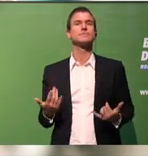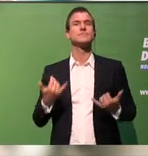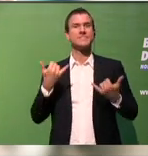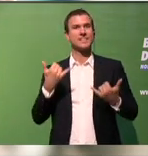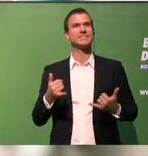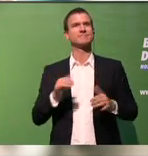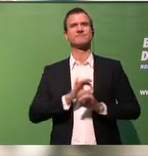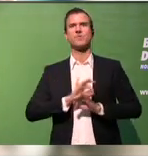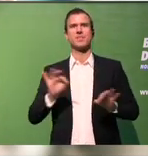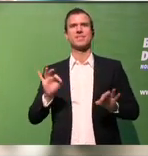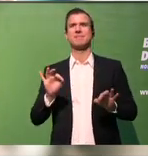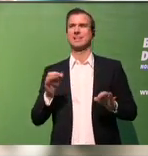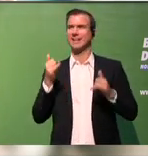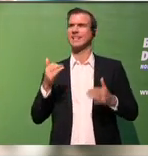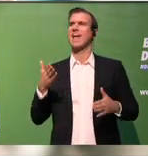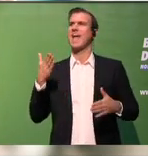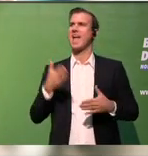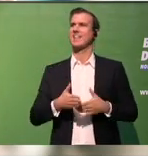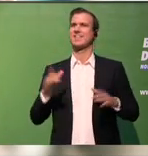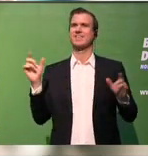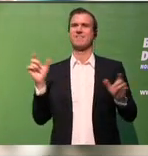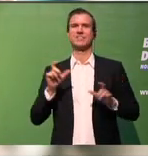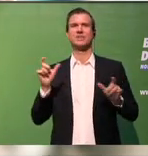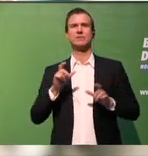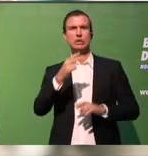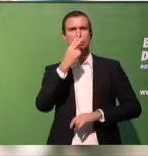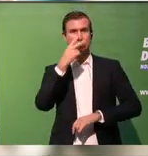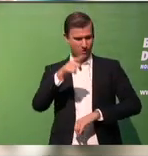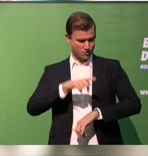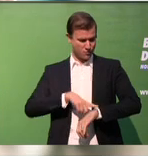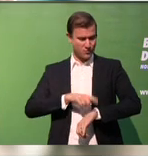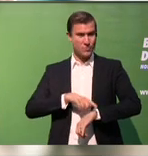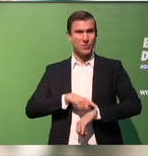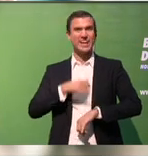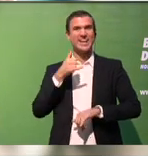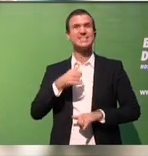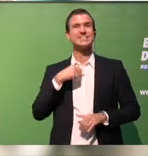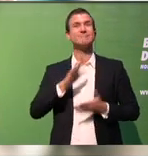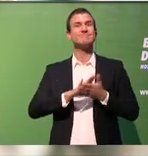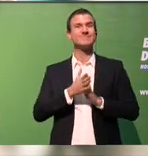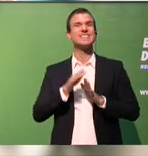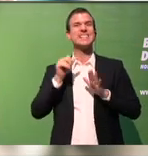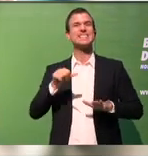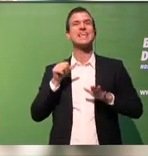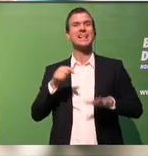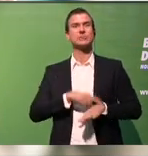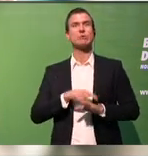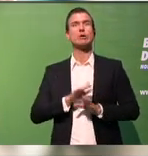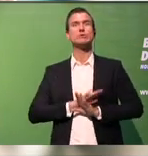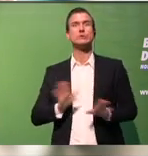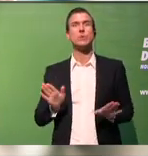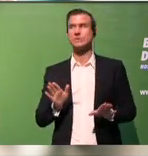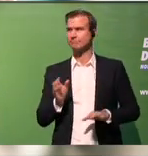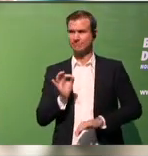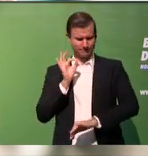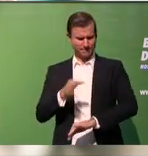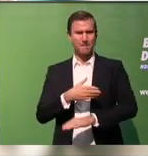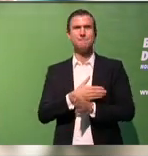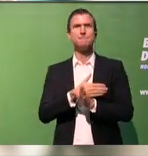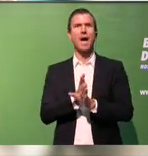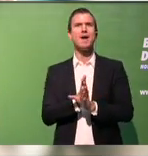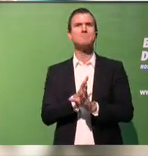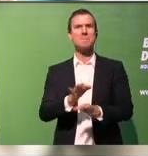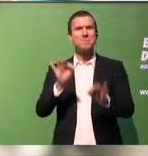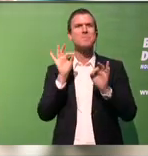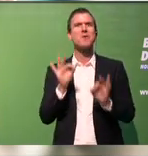wunderbar am Ende der Veranstaltung. Schaut mal auf eure Uhren. Wir hatten gesagt, 16 Uhr ist Schluss. Ich finde eine Punktlandung.